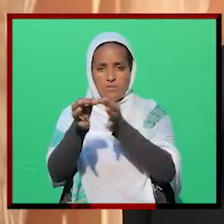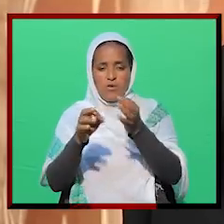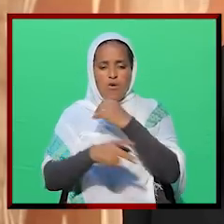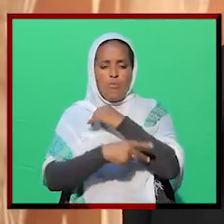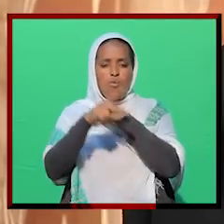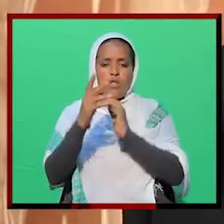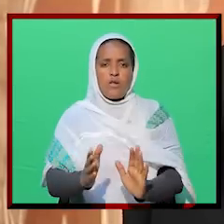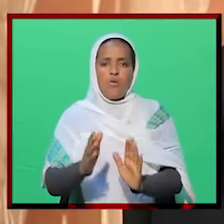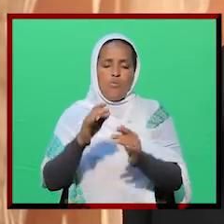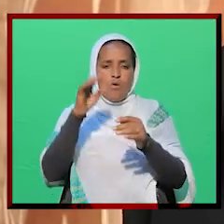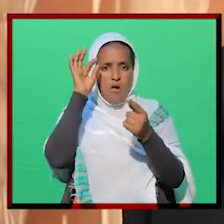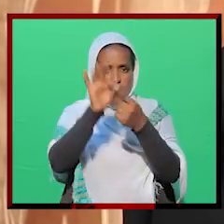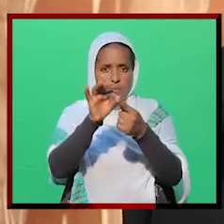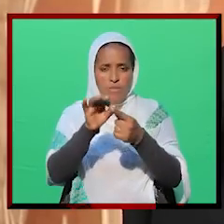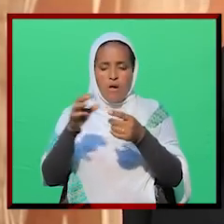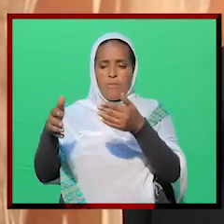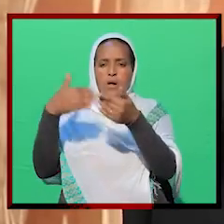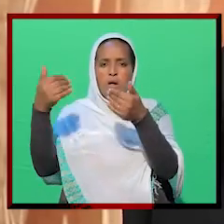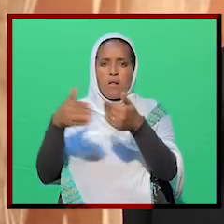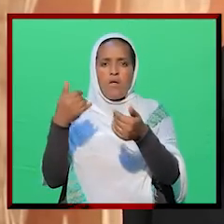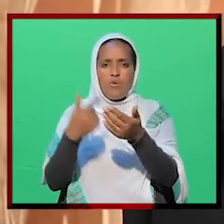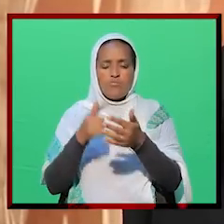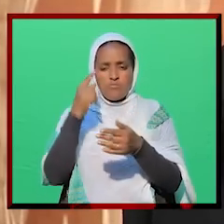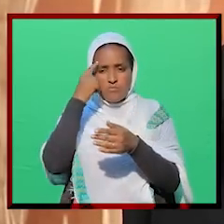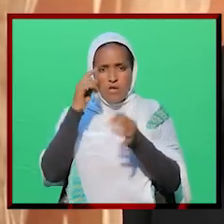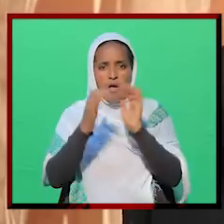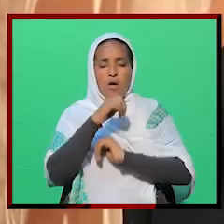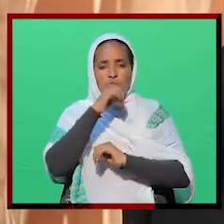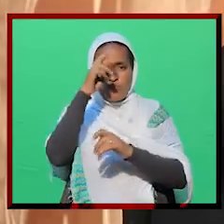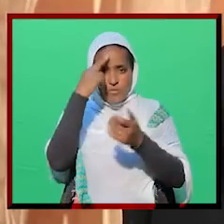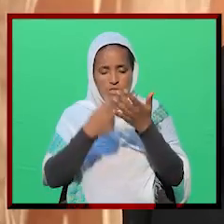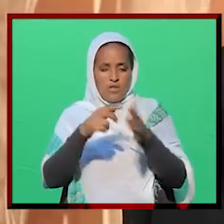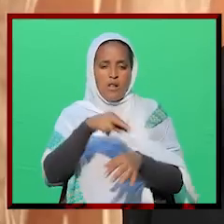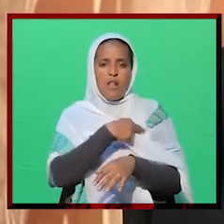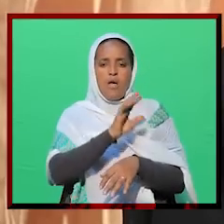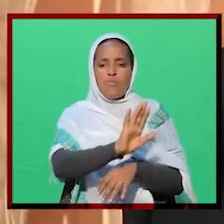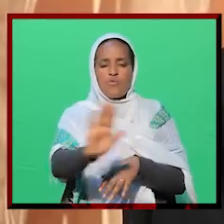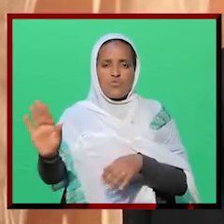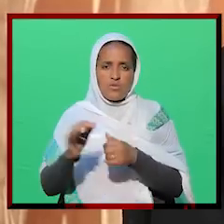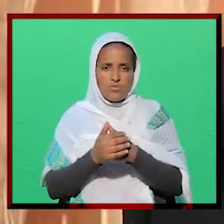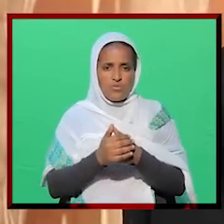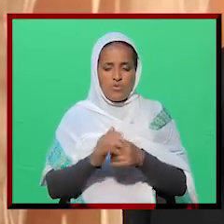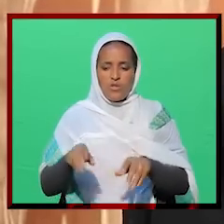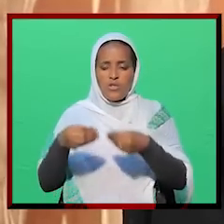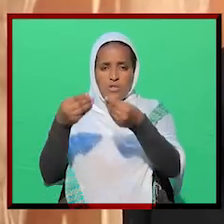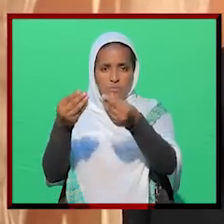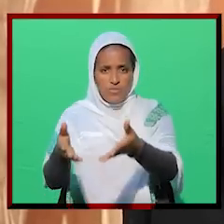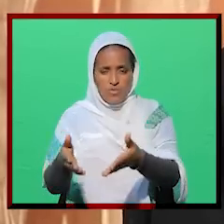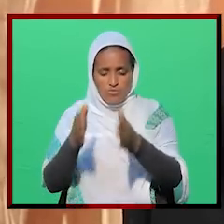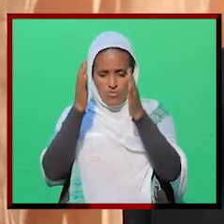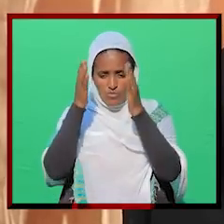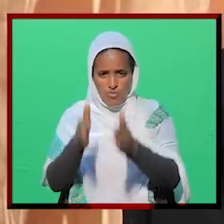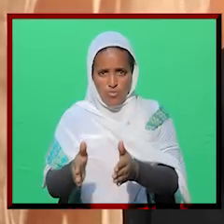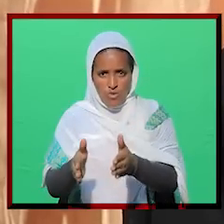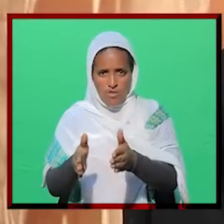ሶስተኛው ልደት በዮርዳኖስ የሚለው በማይጸን ካል መንፈስ ተቀብሏል ማለትም ይላዩበት ጊዜ አለ እንኳን ቅባትና ጸጋ